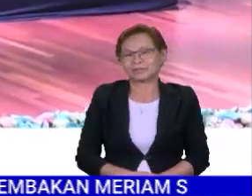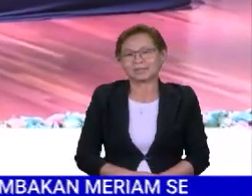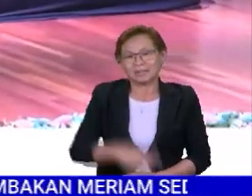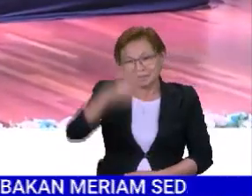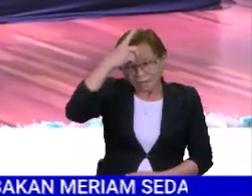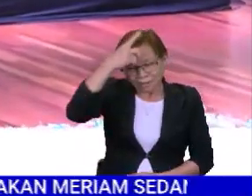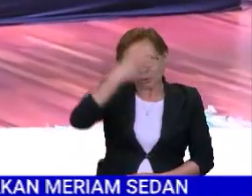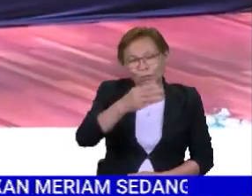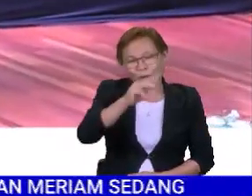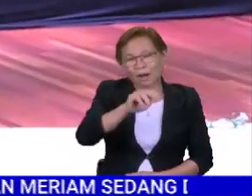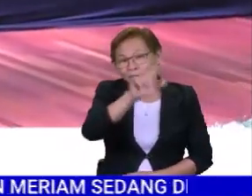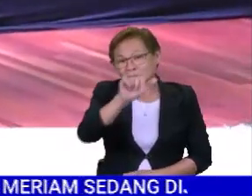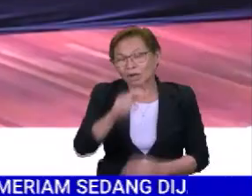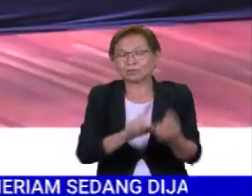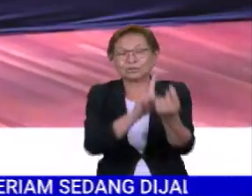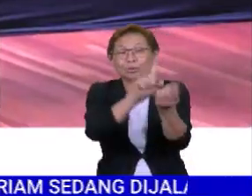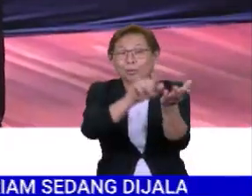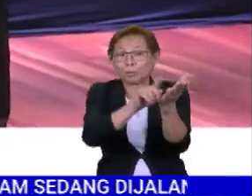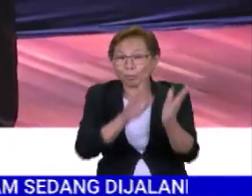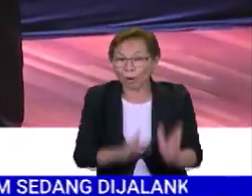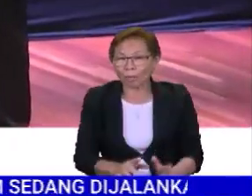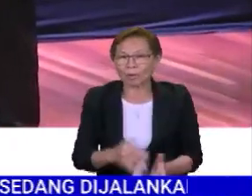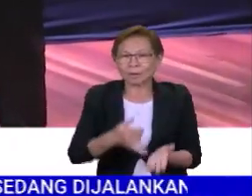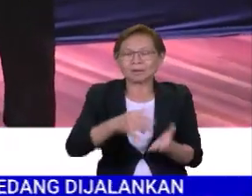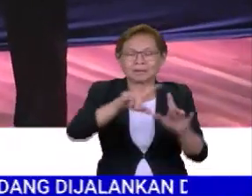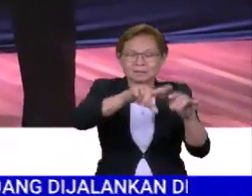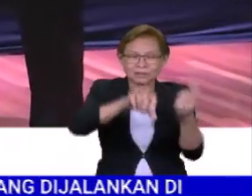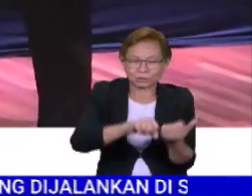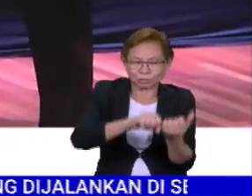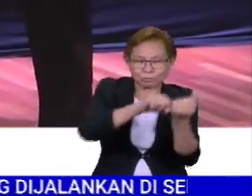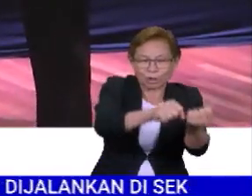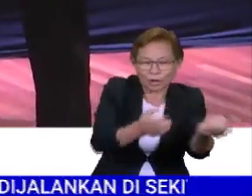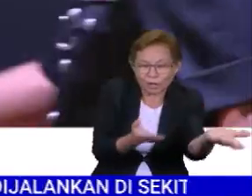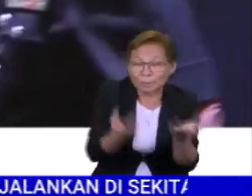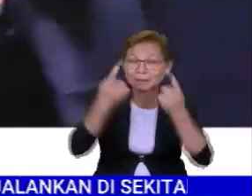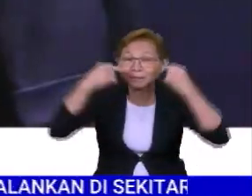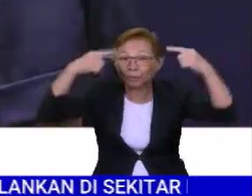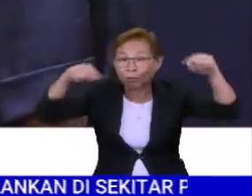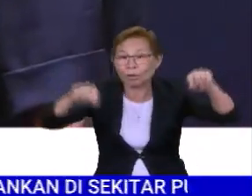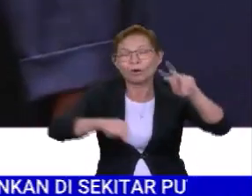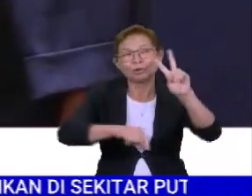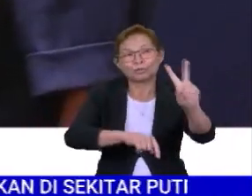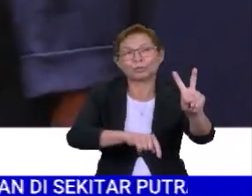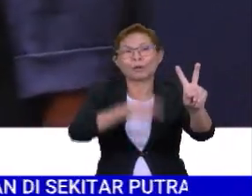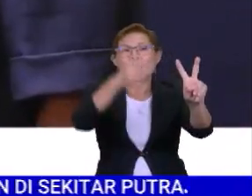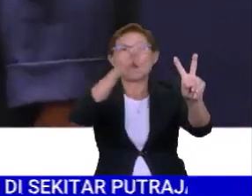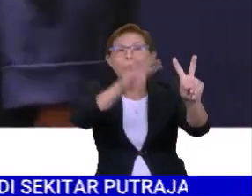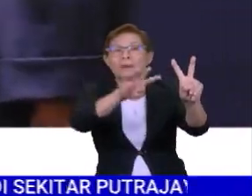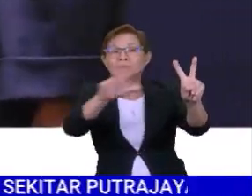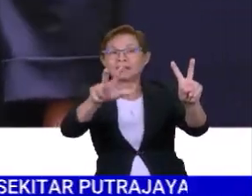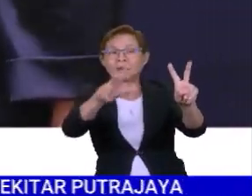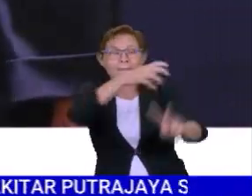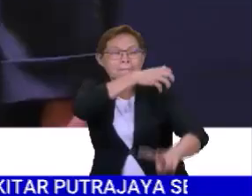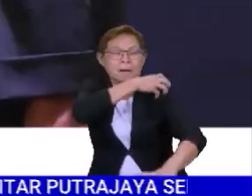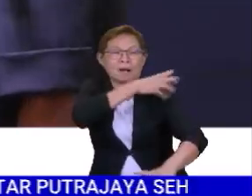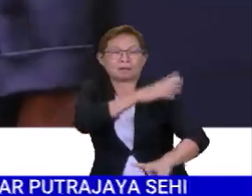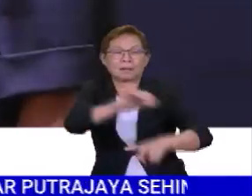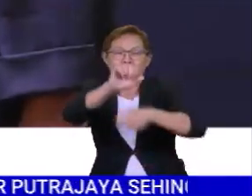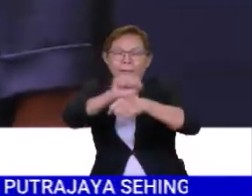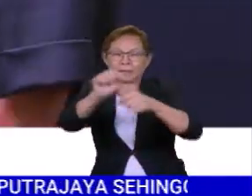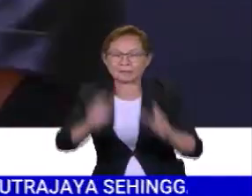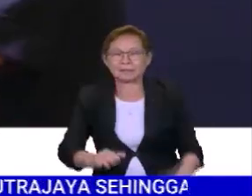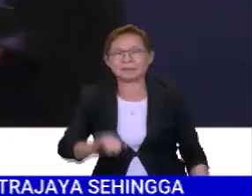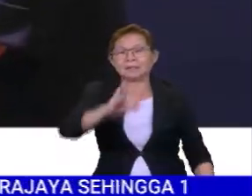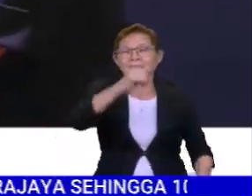Datuk Seri Hamzah ditemui media selepas menyampaikan sijil Anugerah Perkhidmatan Cemerlang kepada 243 pegawai dan